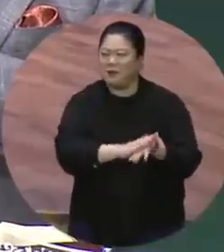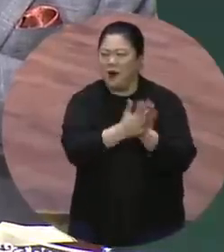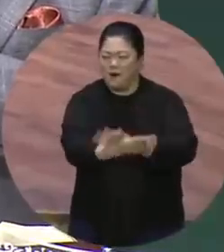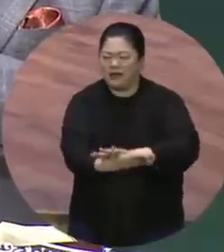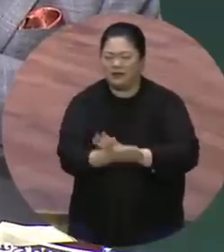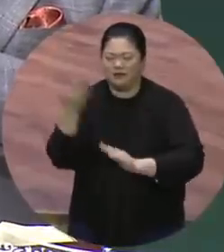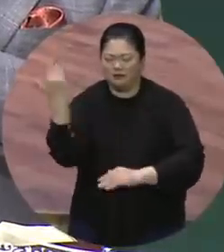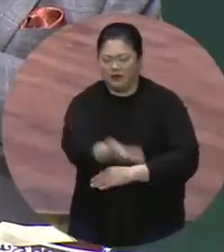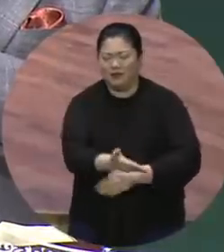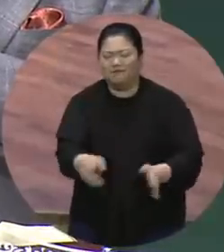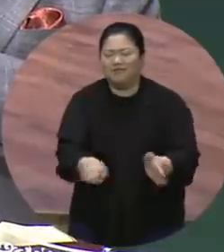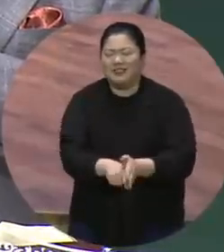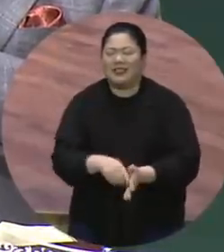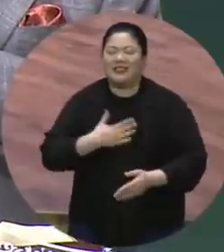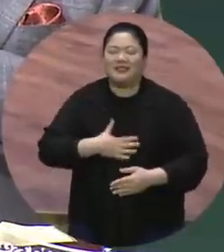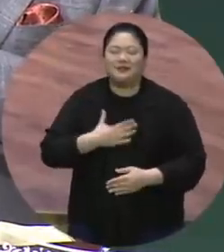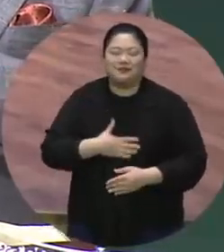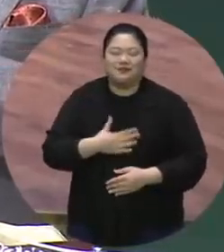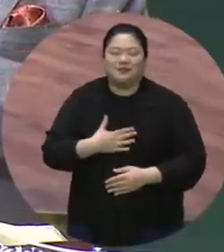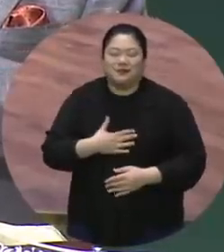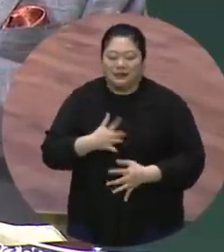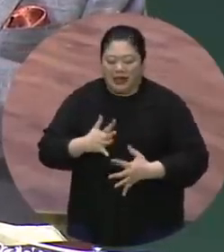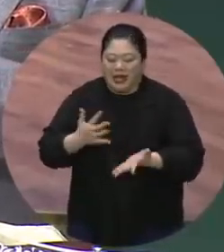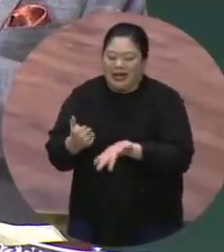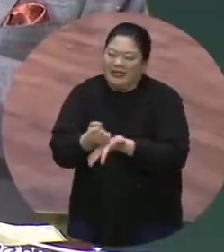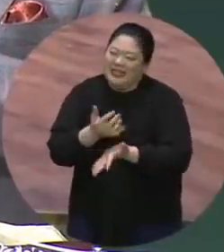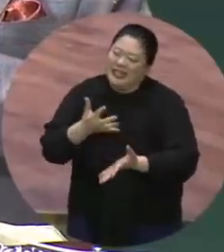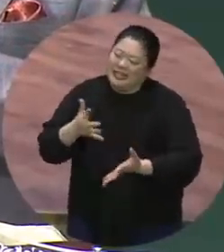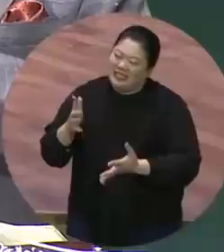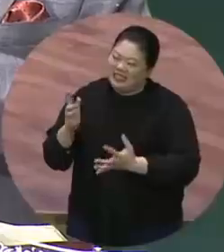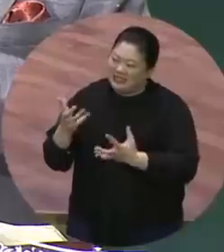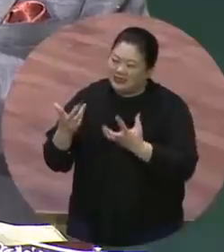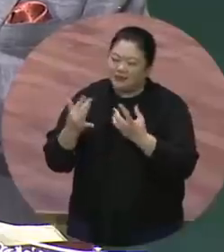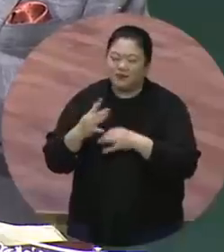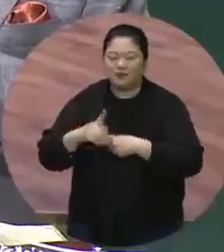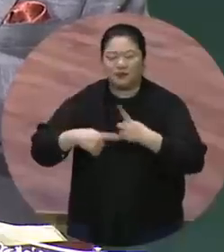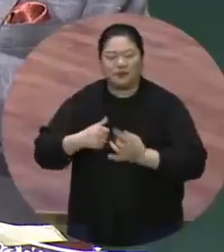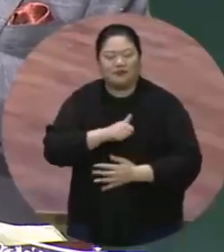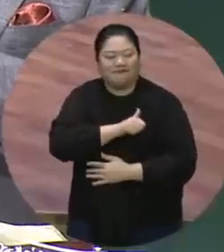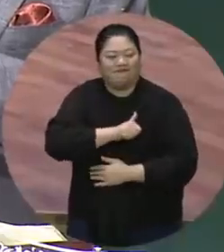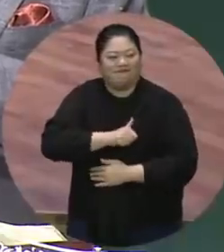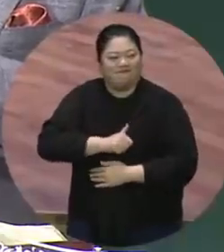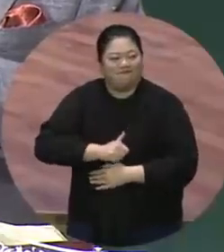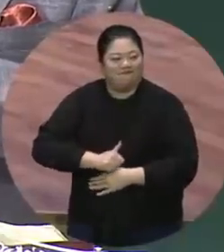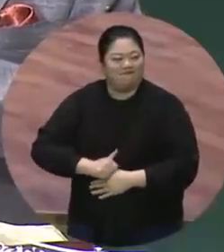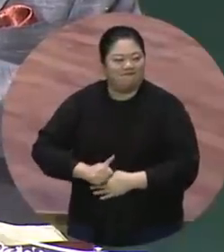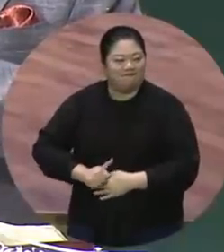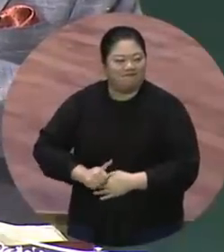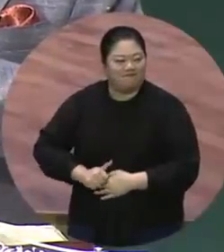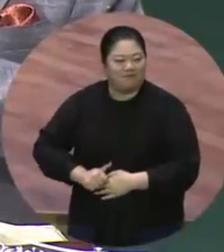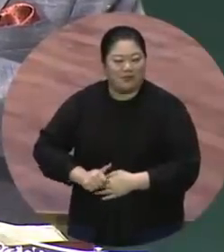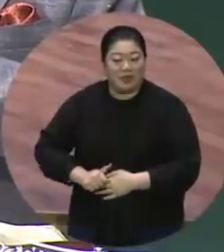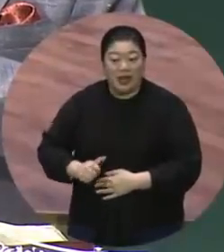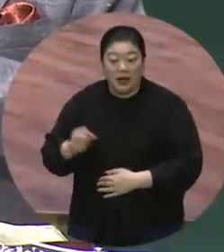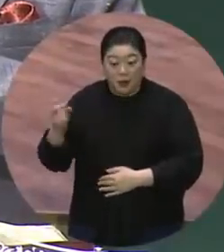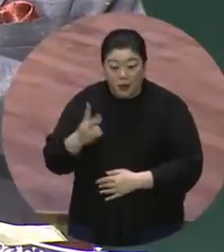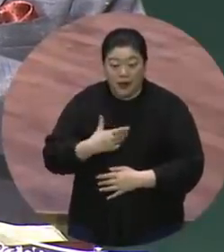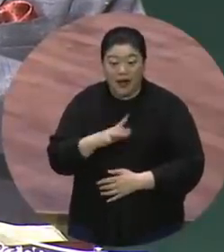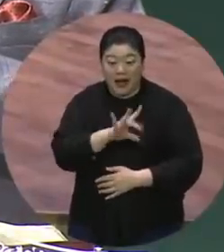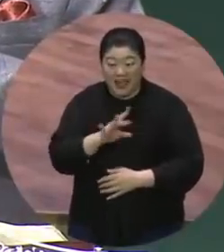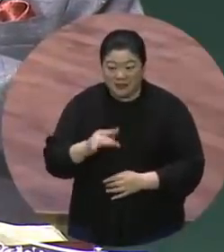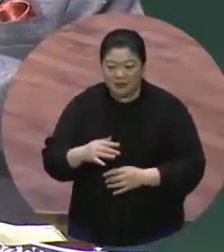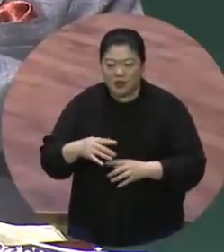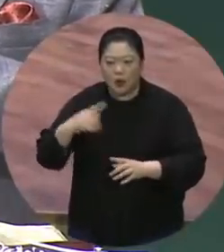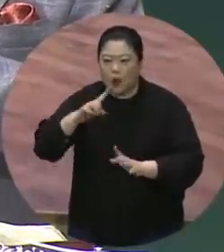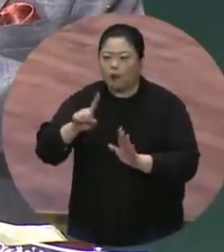안 하려고 예를 들면 의식적으로 어디서든지 뭘 하든지 부정적인 말이 내 입에서 나오면 왜 이러지 내가?